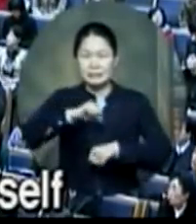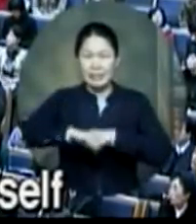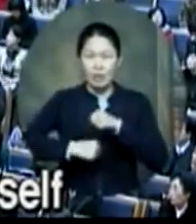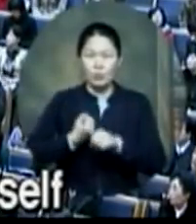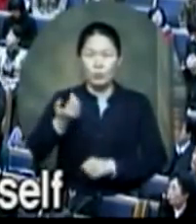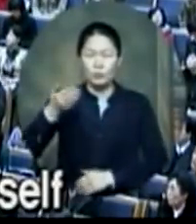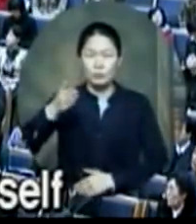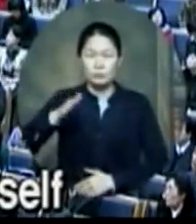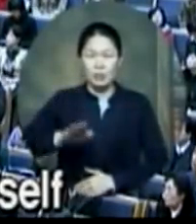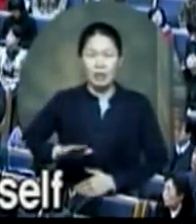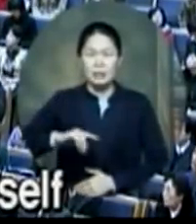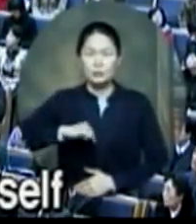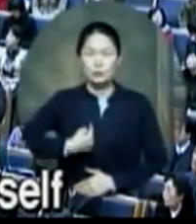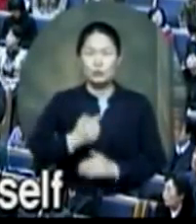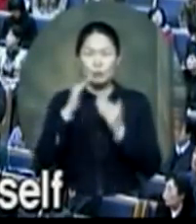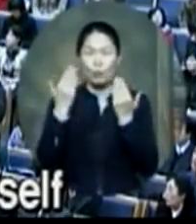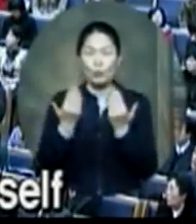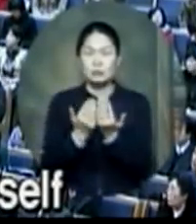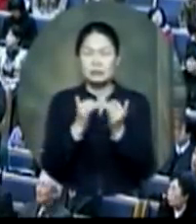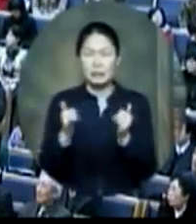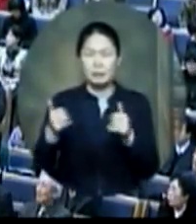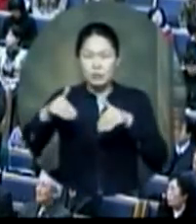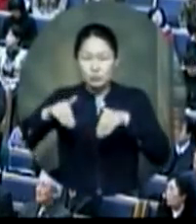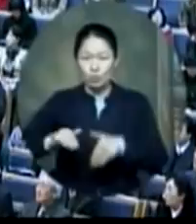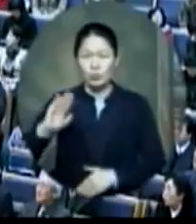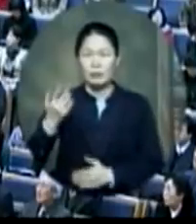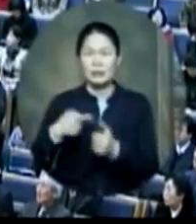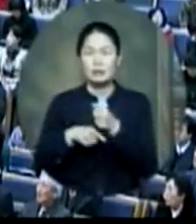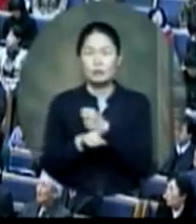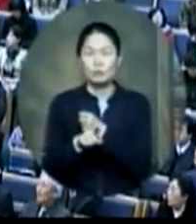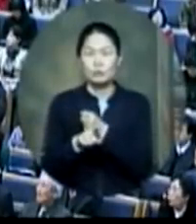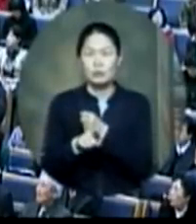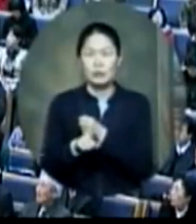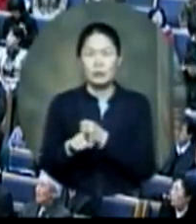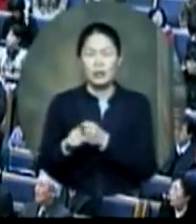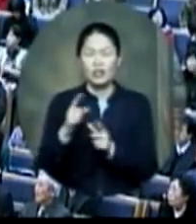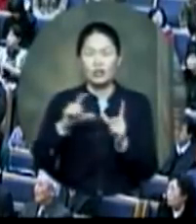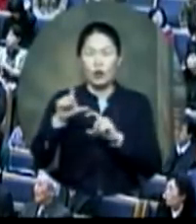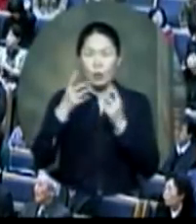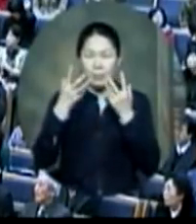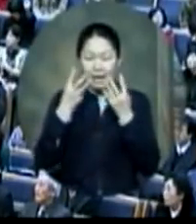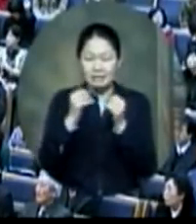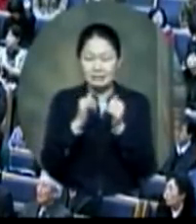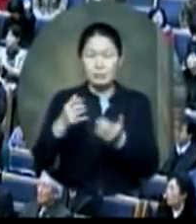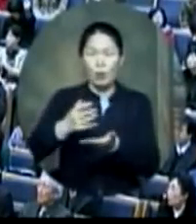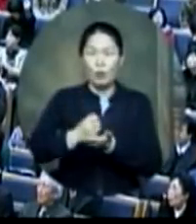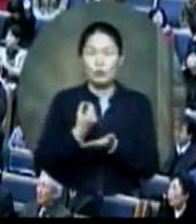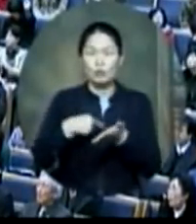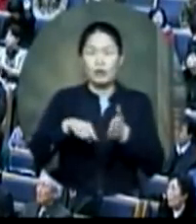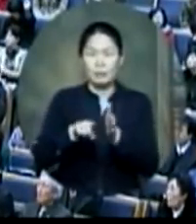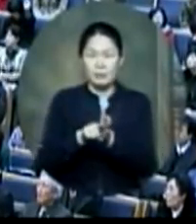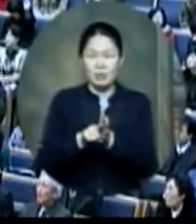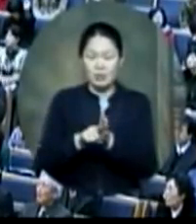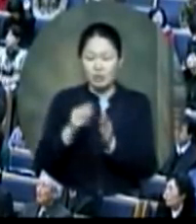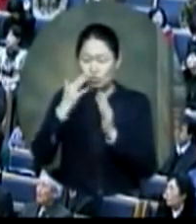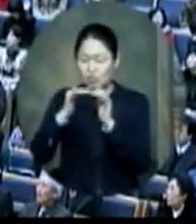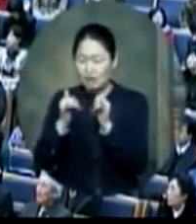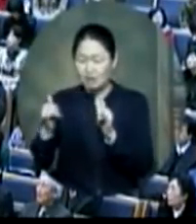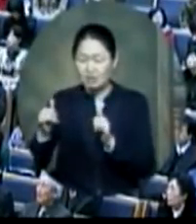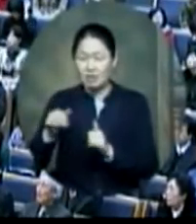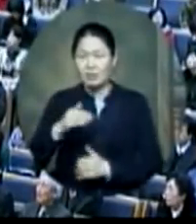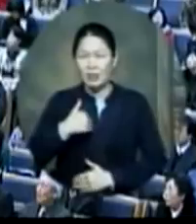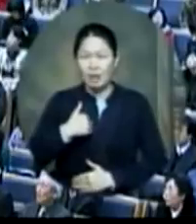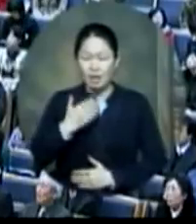자유로우나 스스로 모든 사람에게 종이 된 것은 더 많은 사람을 얻고자 함이라. 유대인들에게